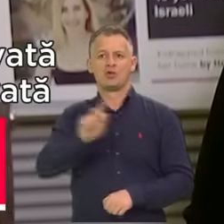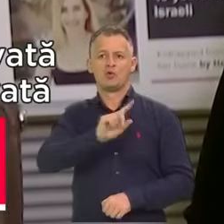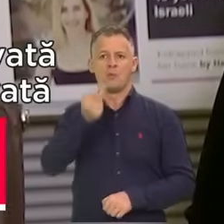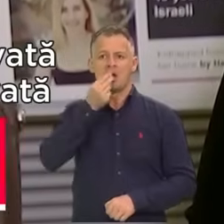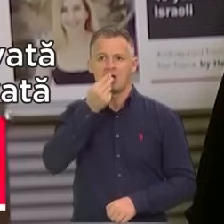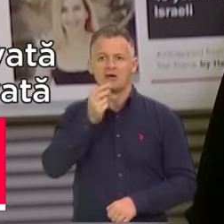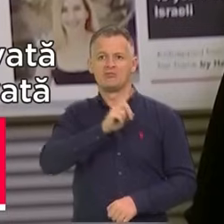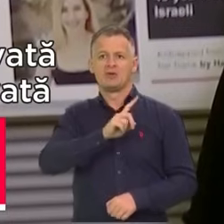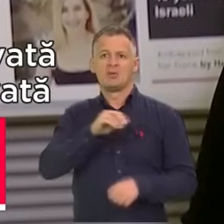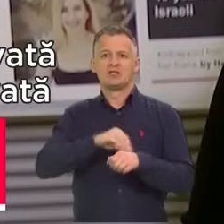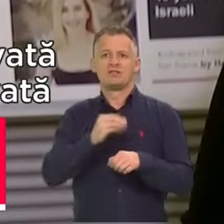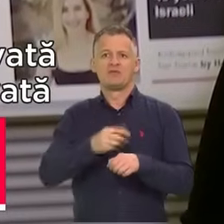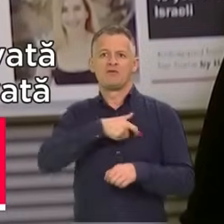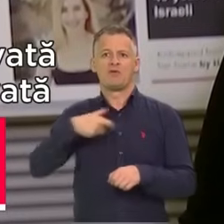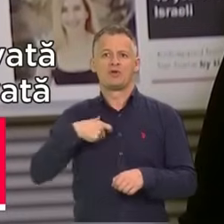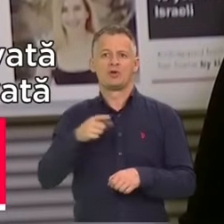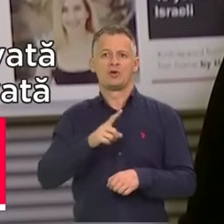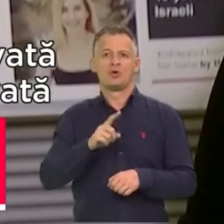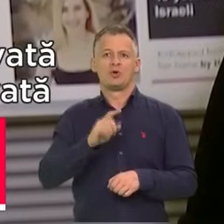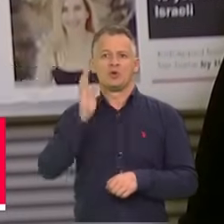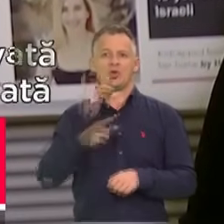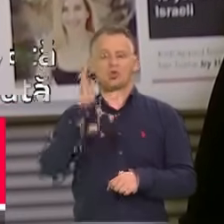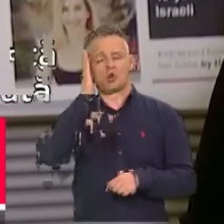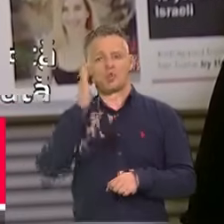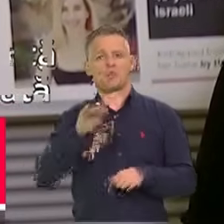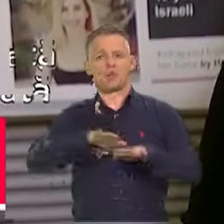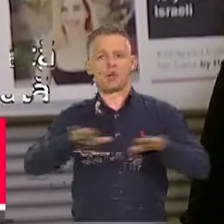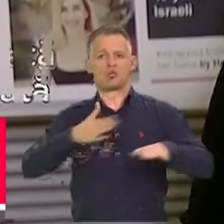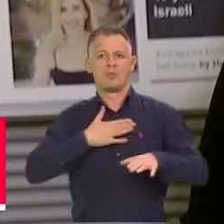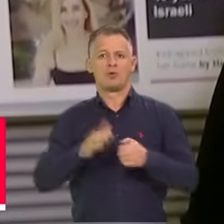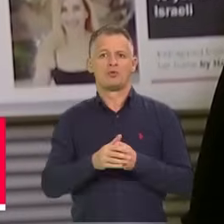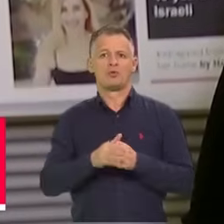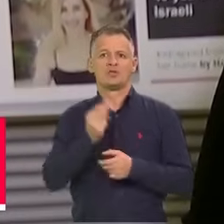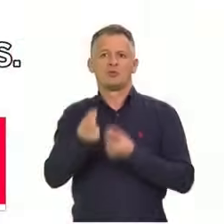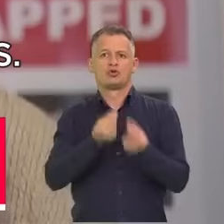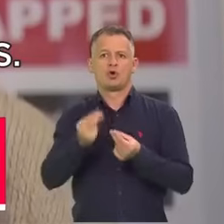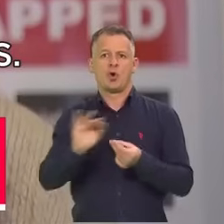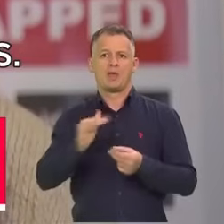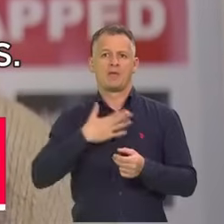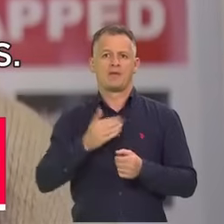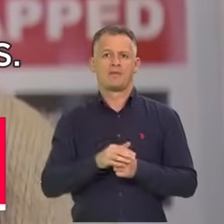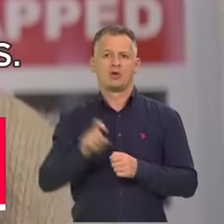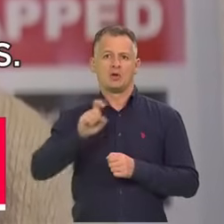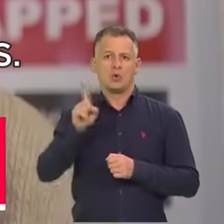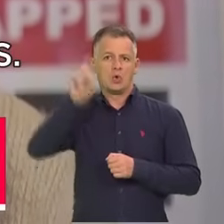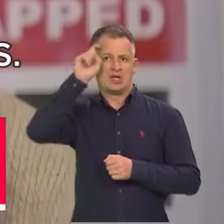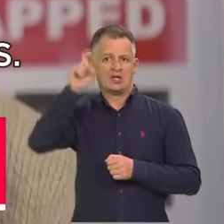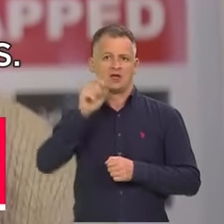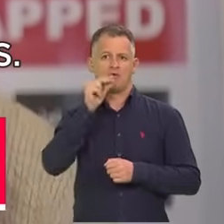I feel guilty for eating, I feel guilty for sleeping in my own bed, I feel guilty for playing with my children. To the